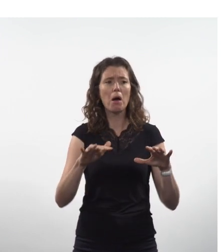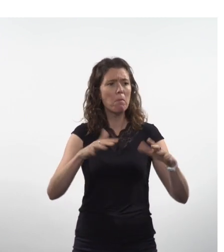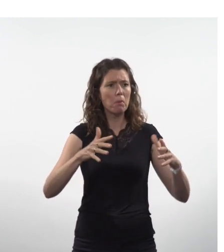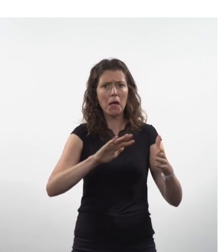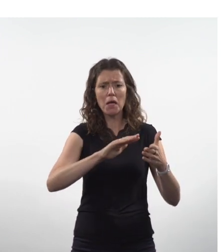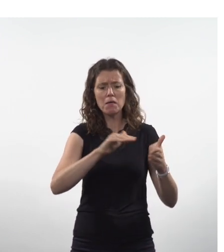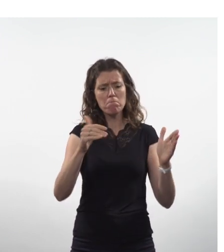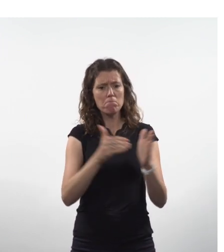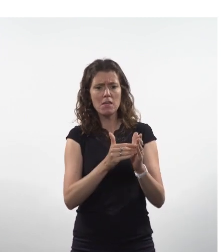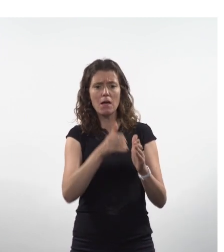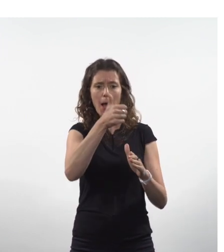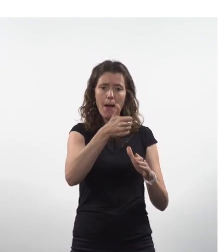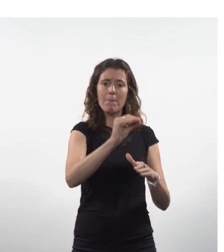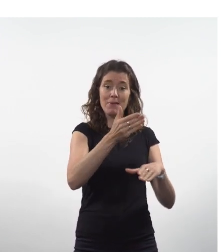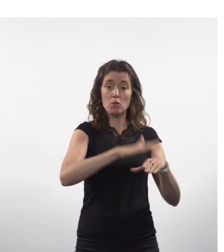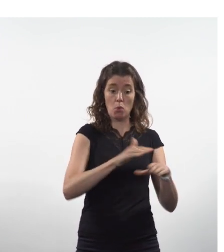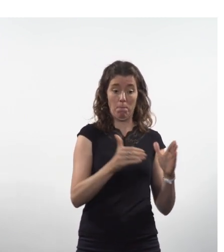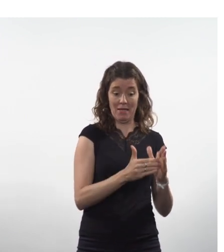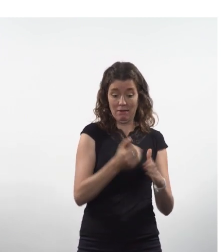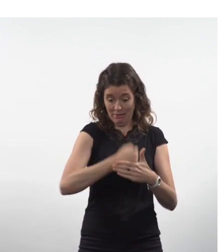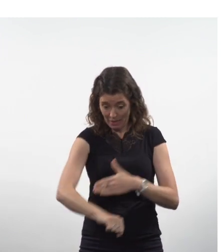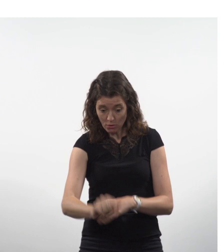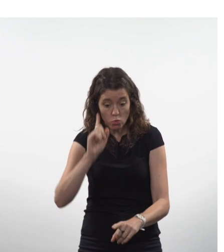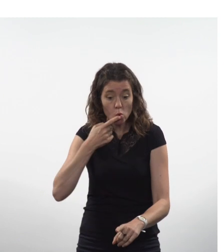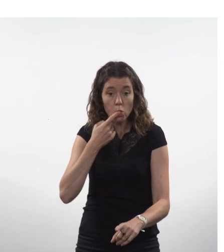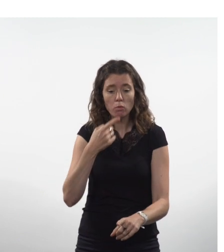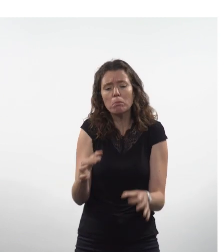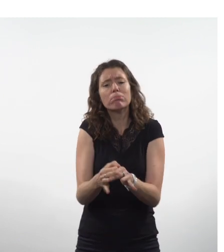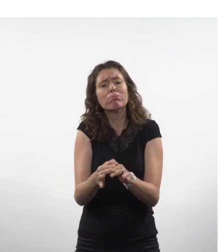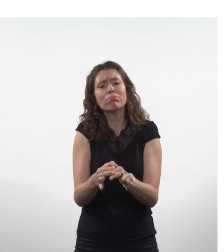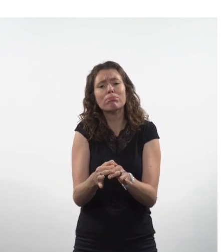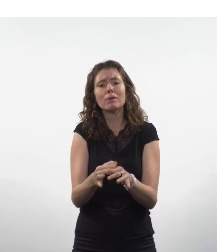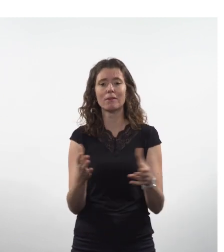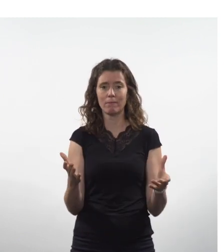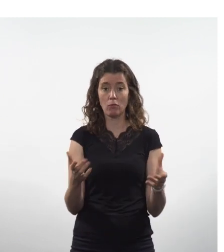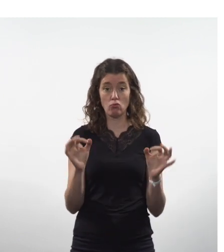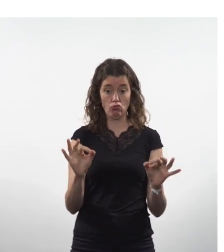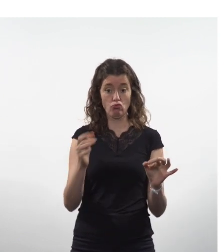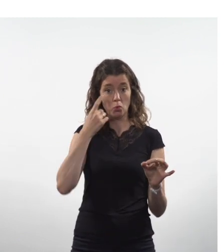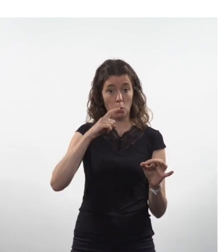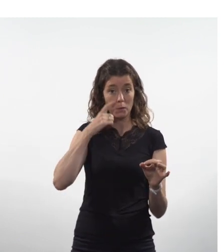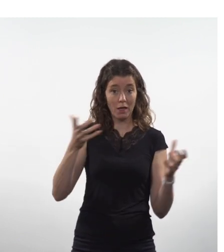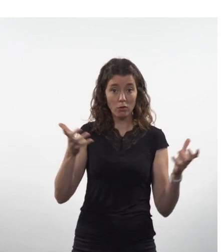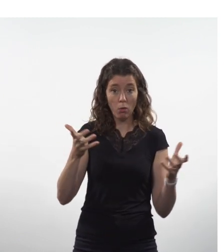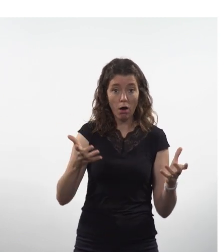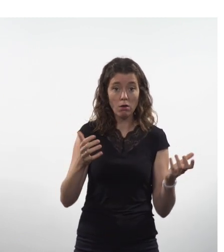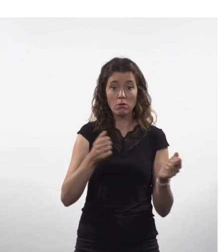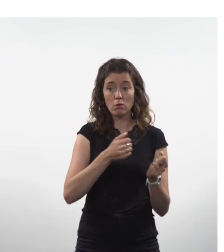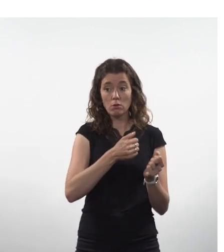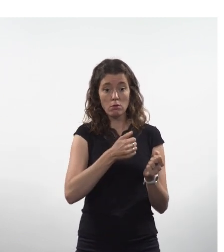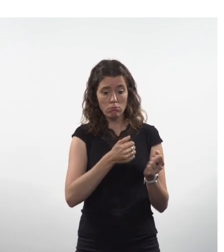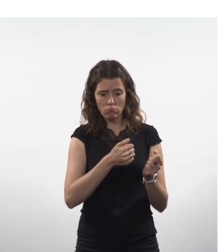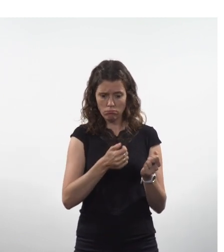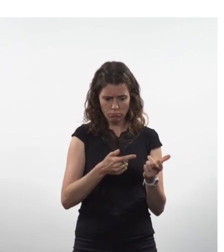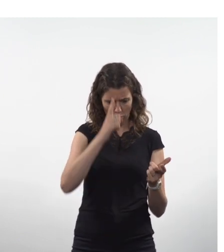1000, un bébé sur 1000 des sourds. Donc, c'est vraiment une minorité. Et donc, on constate que dans les différentes trajectoires des personnes sourdes,